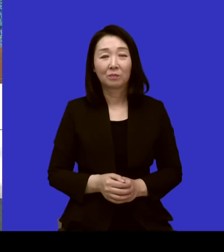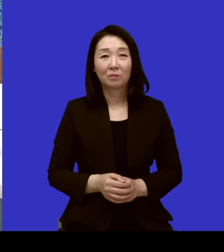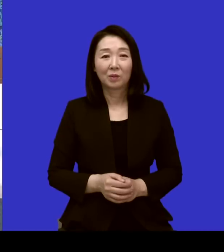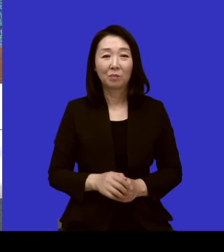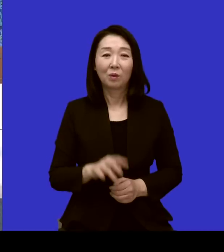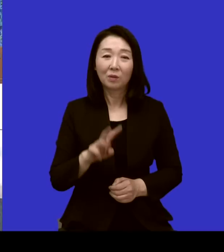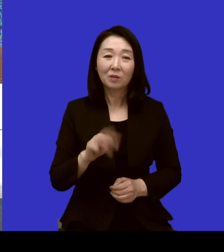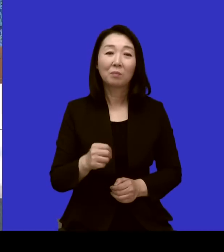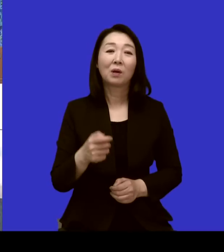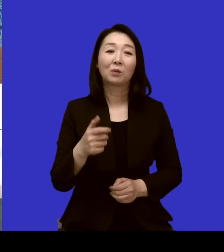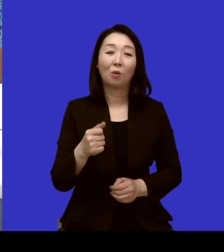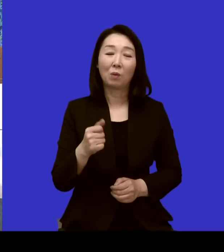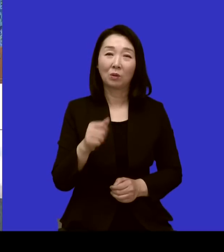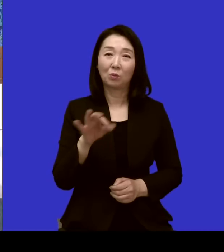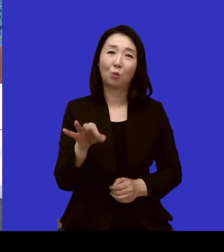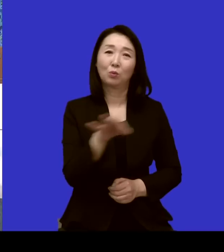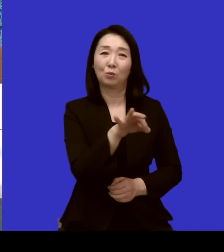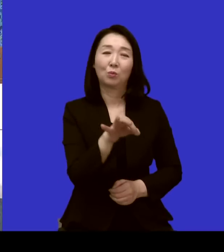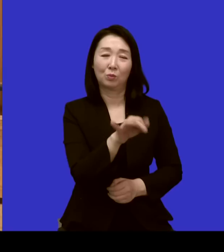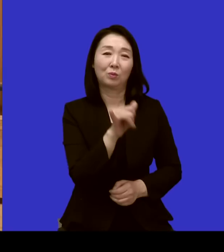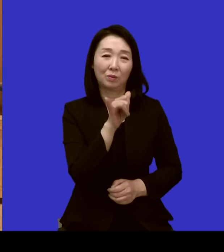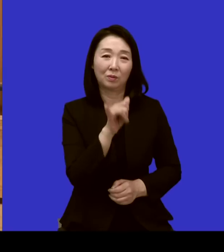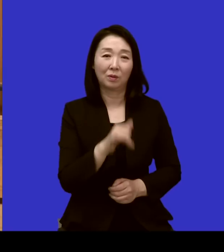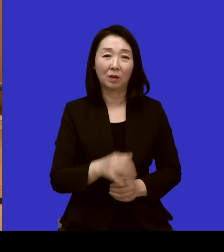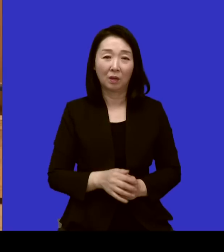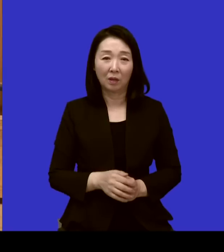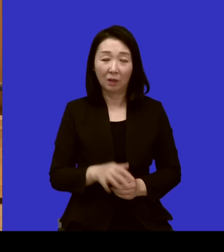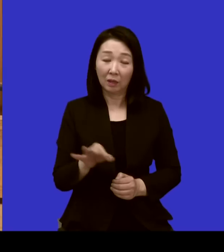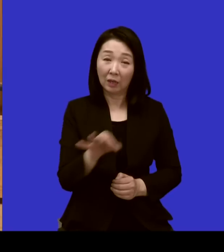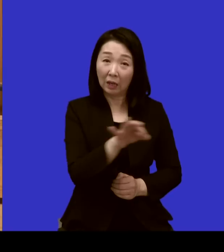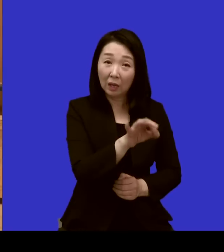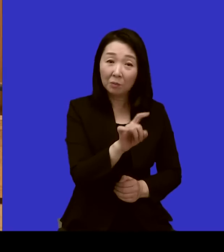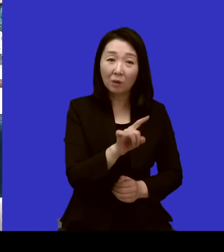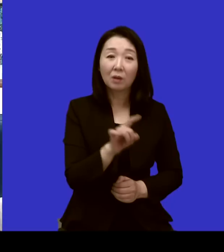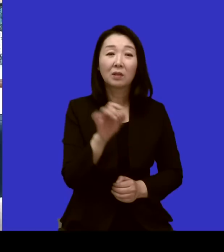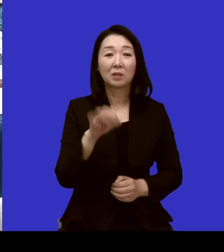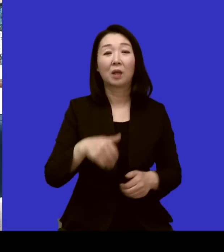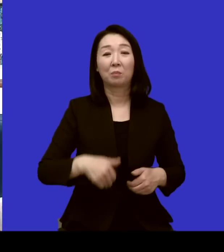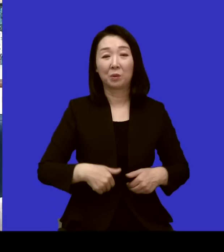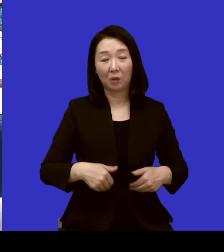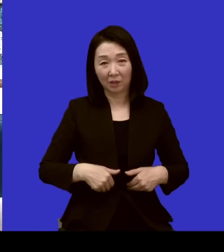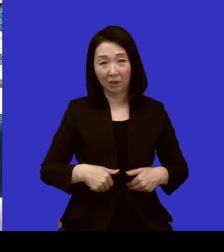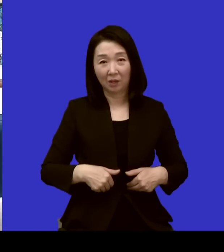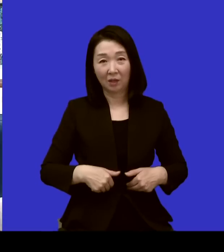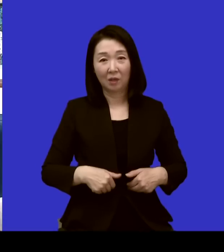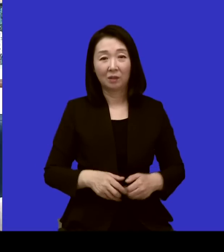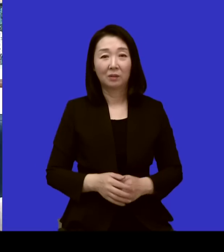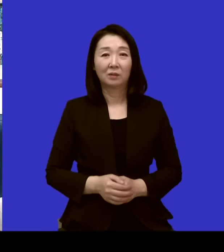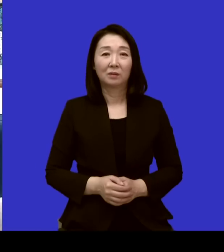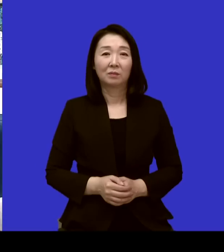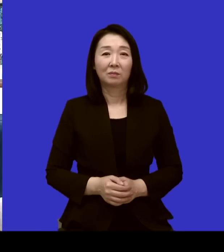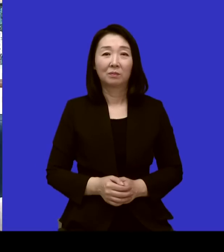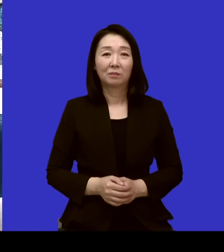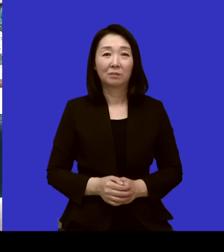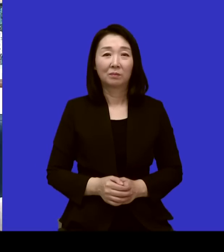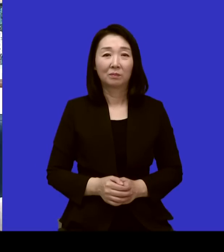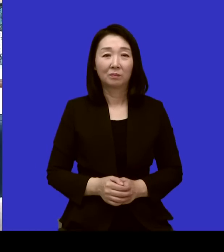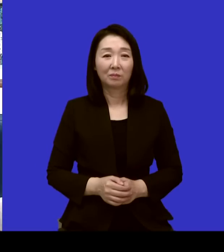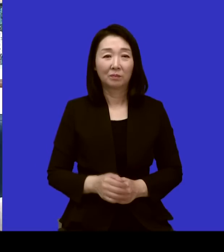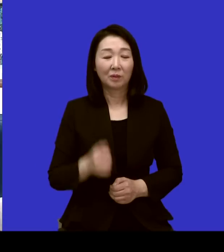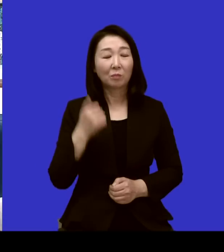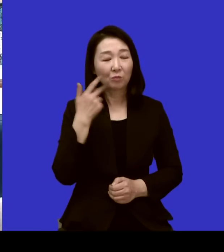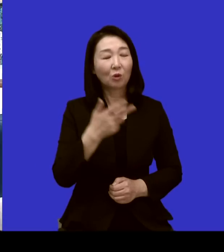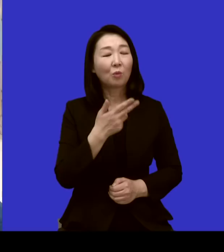5만 원씩 그냥 예. 돈을 가져가는 경우도 있고 가져간다는 게 뭐. 그냥 이제 필요하다. 이제 근데 그런 것들은 저는 묻지 않고